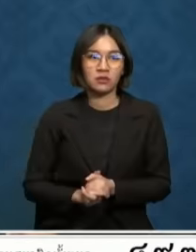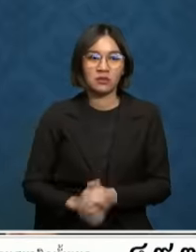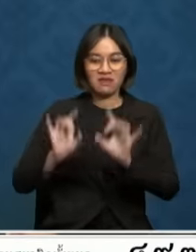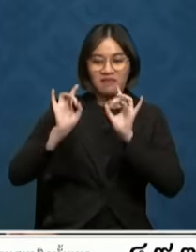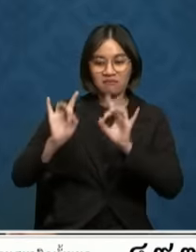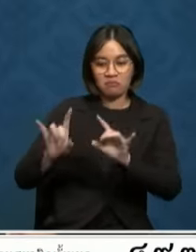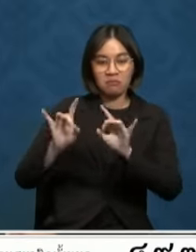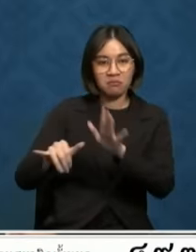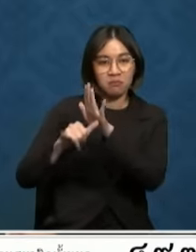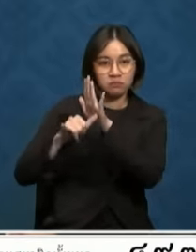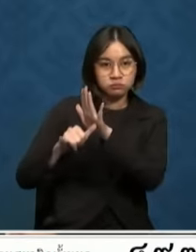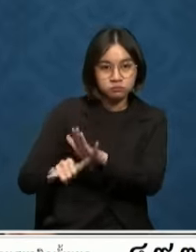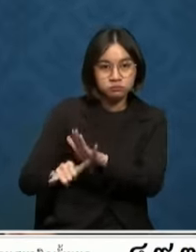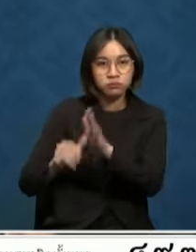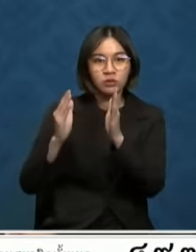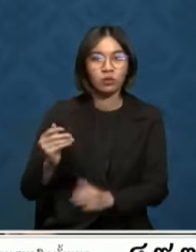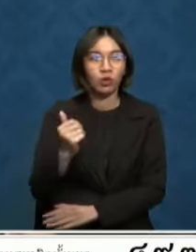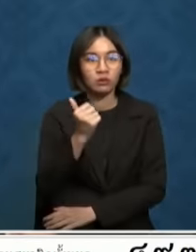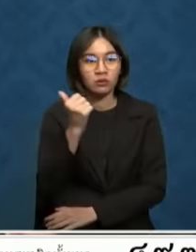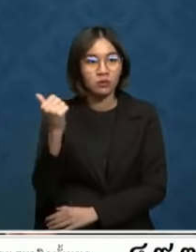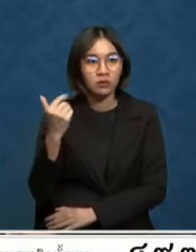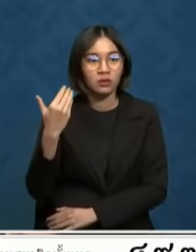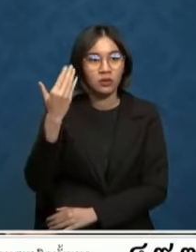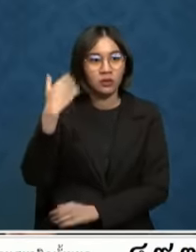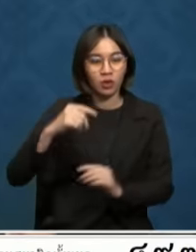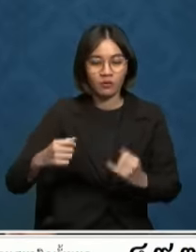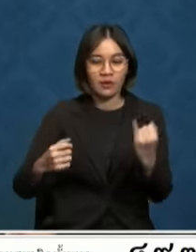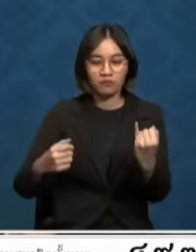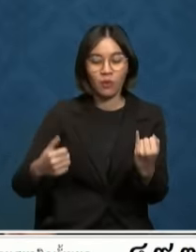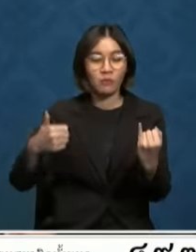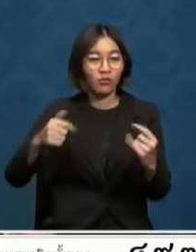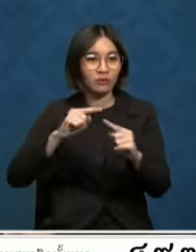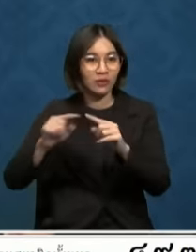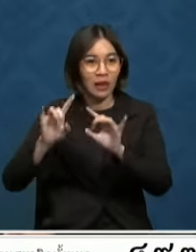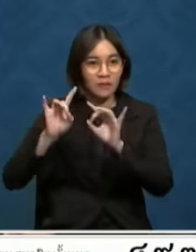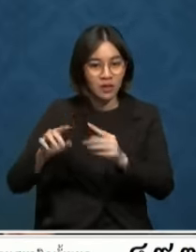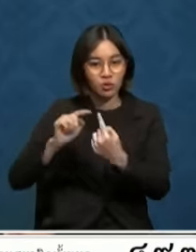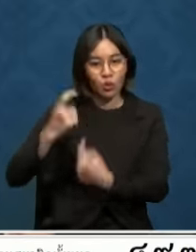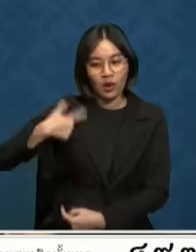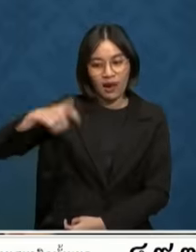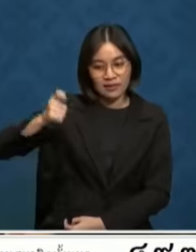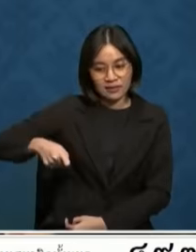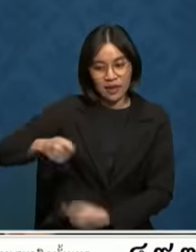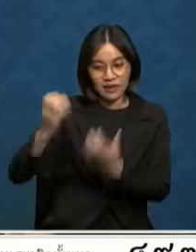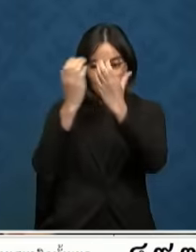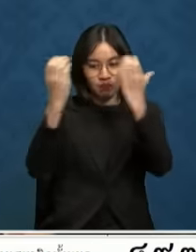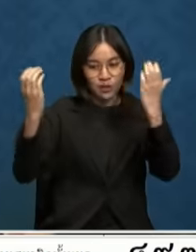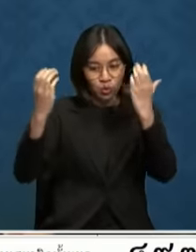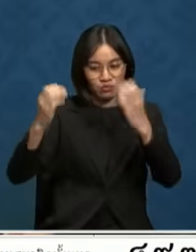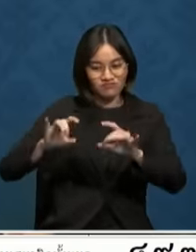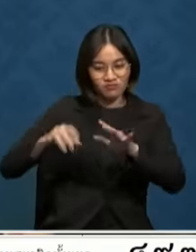เสียดสีบุคคลที่ซึ่งเคยเป็นคู่กรณีในศาลรัฐธรรมนูญ